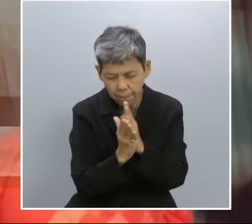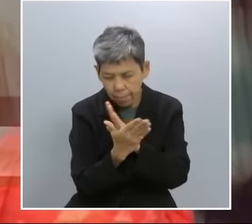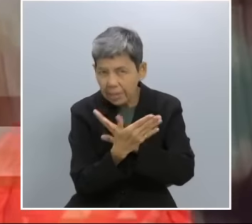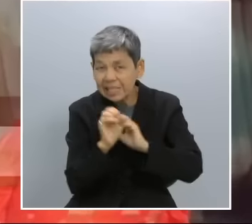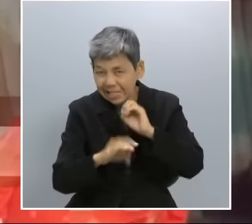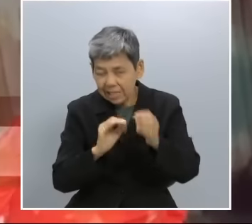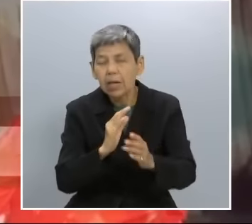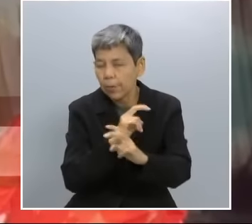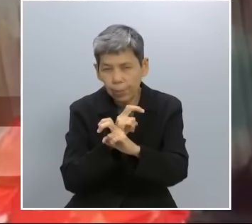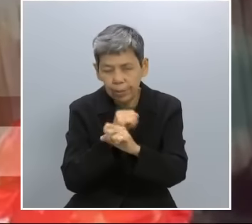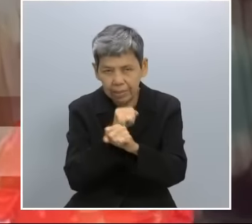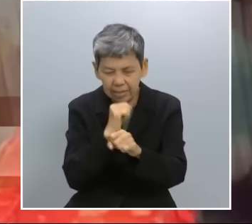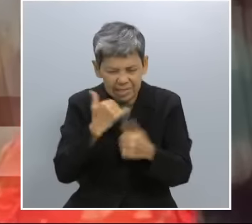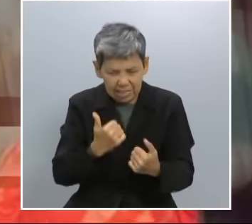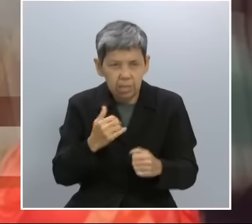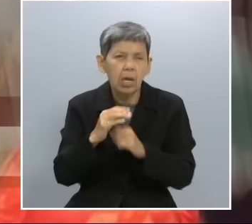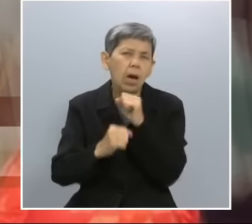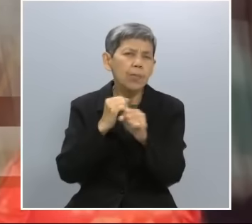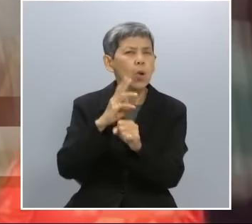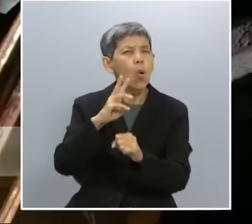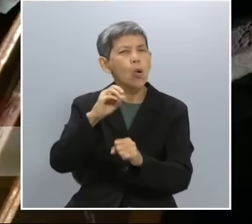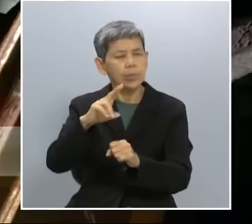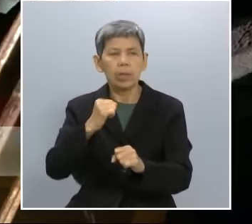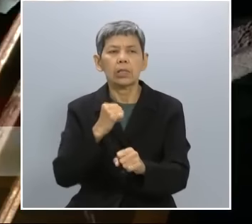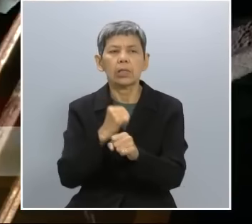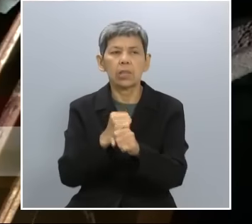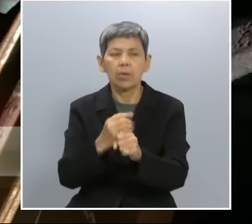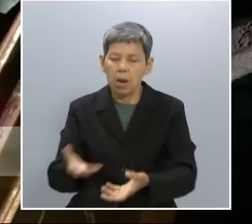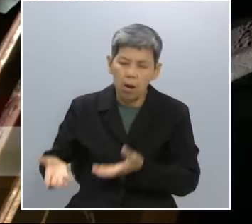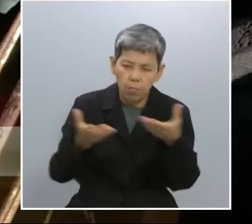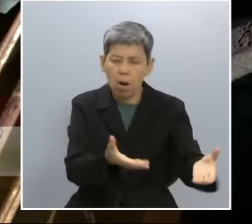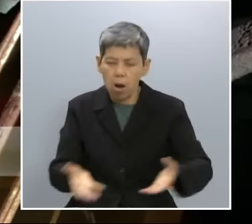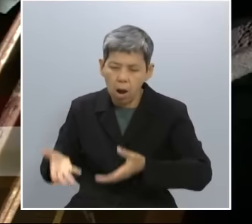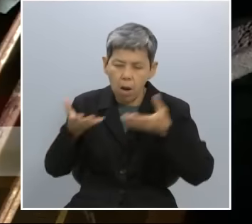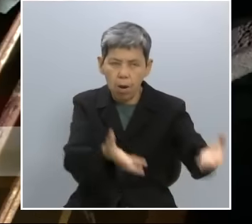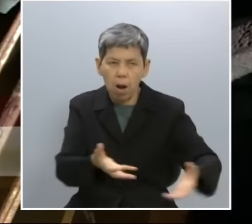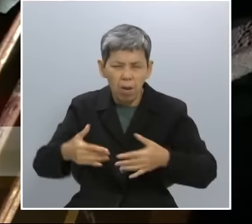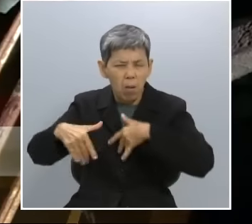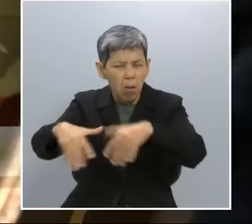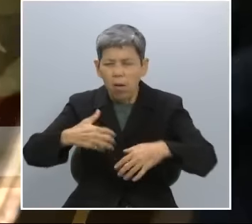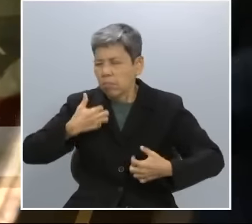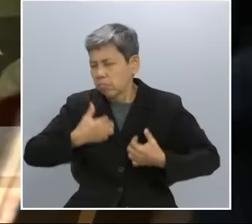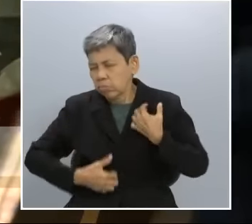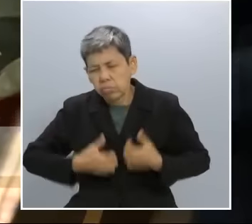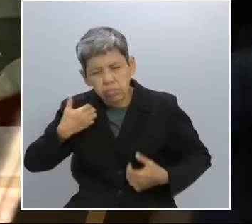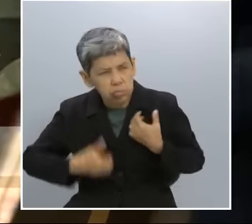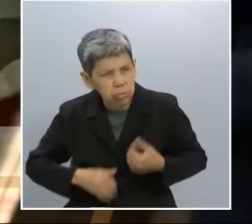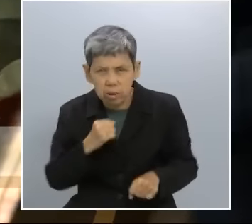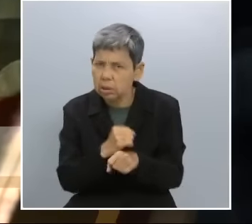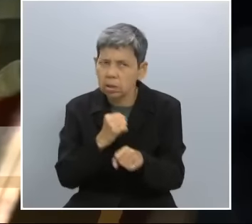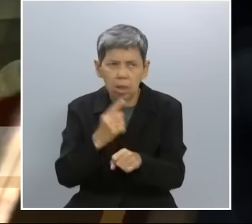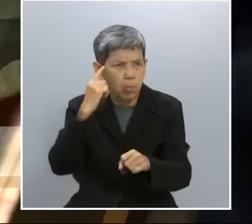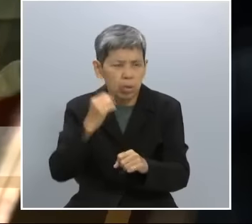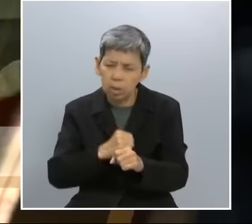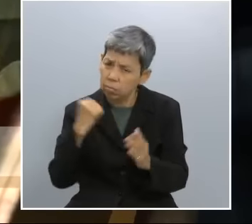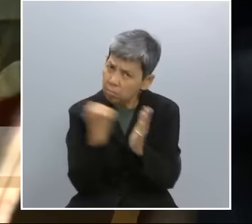คมีระยะหลังตั้งแต่62เริ่มเอาขยะพิษเข้ามาสร้างผลกระทบกับชาวบ้านไม่รู้ดำเนินการอนุญาต